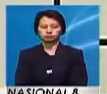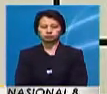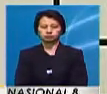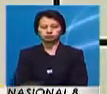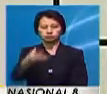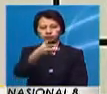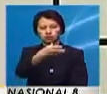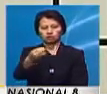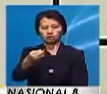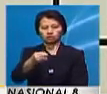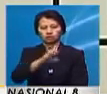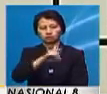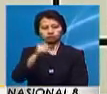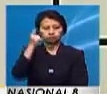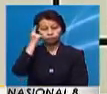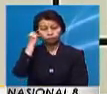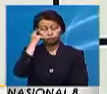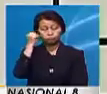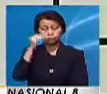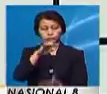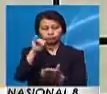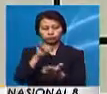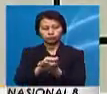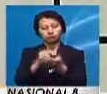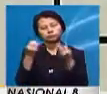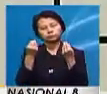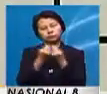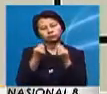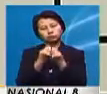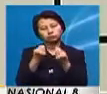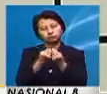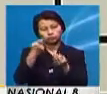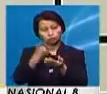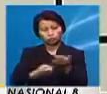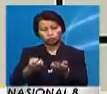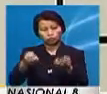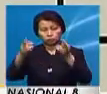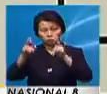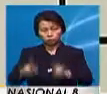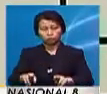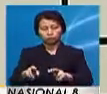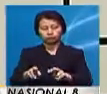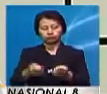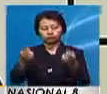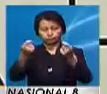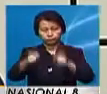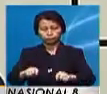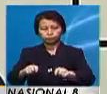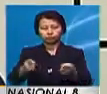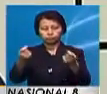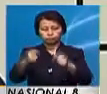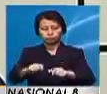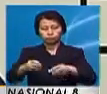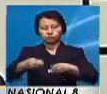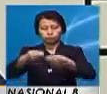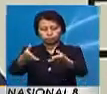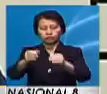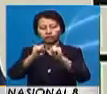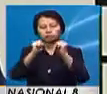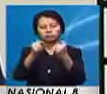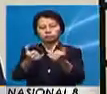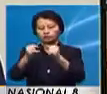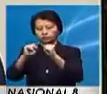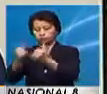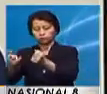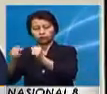Suka cita saya maklumkan bahawa jumlah nilai kontrak yang akan diberikan kepada syarikat-syarikat